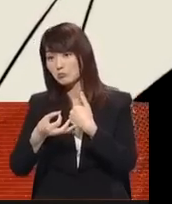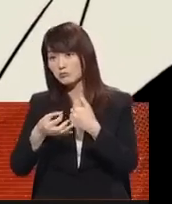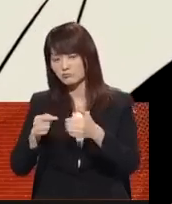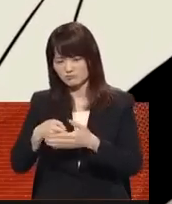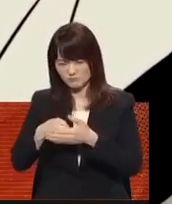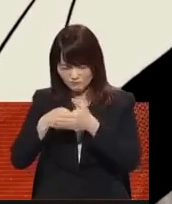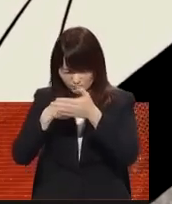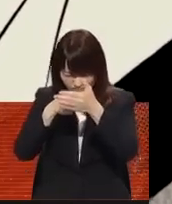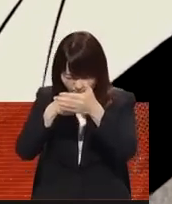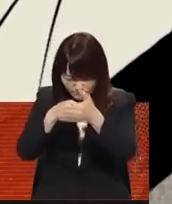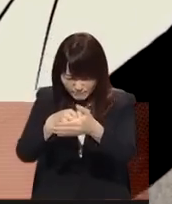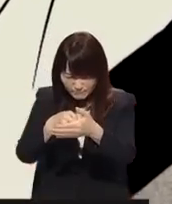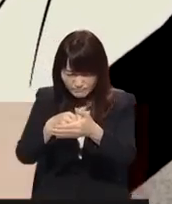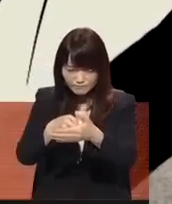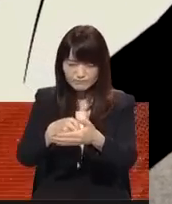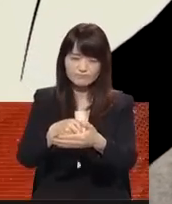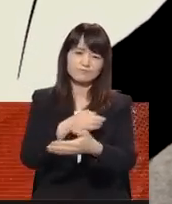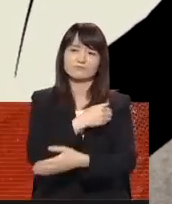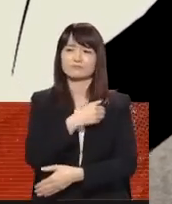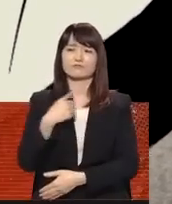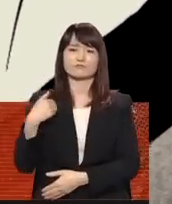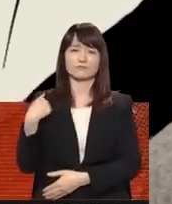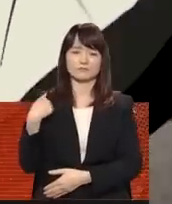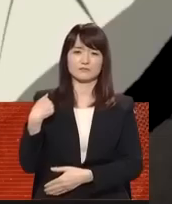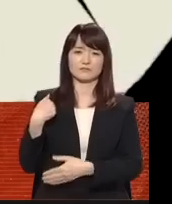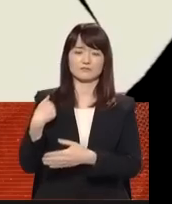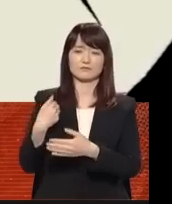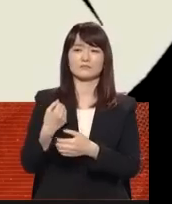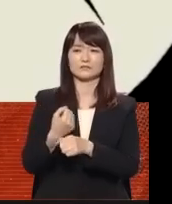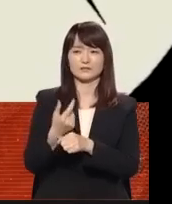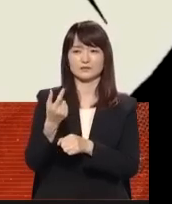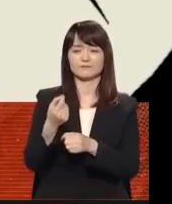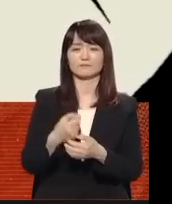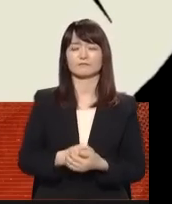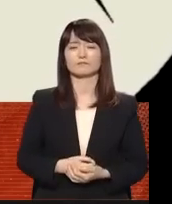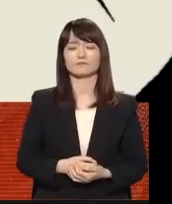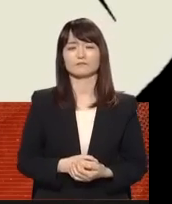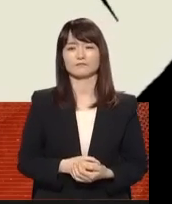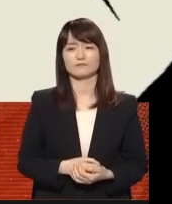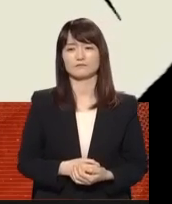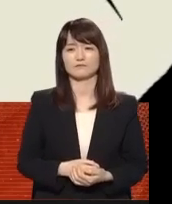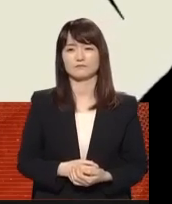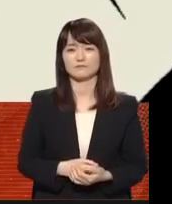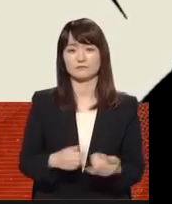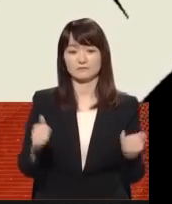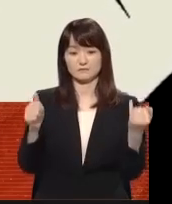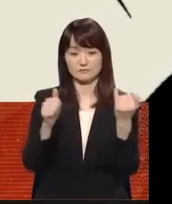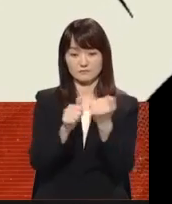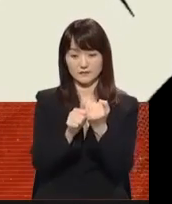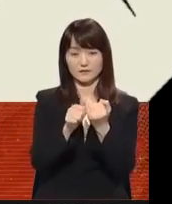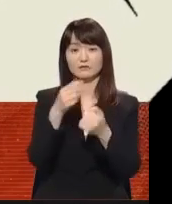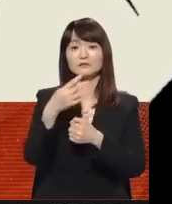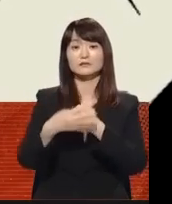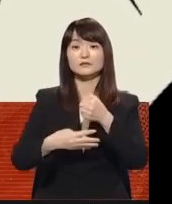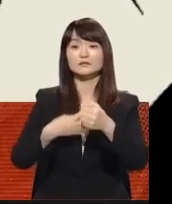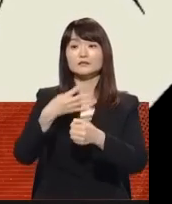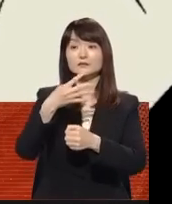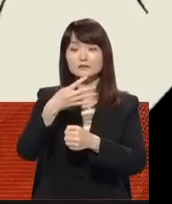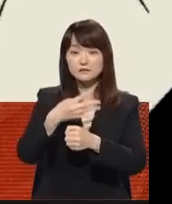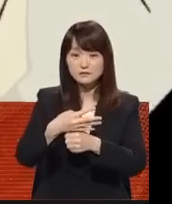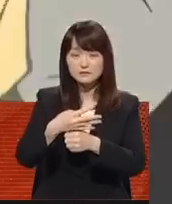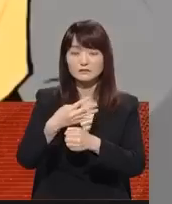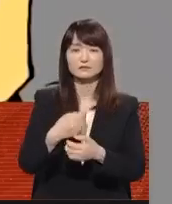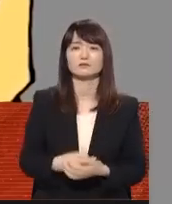진취적이고 막 씩씩해 보이고 이랬던 거죠이 남편이이 정도가 아니고 결혼 4년차라고 했는데